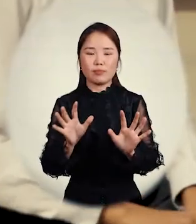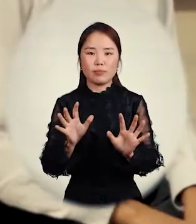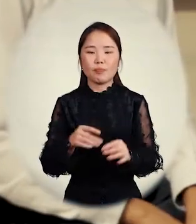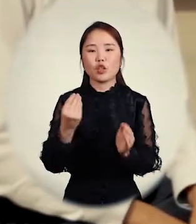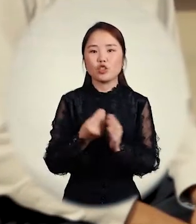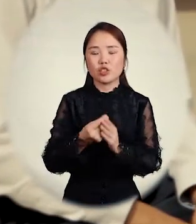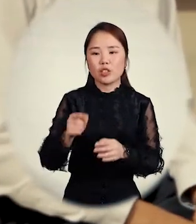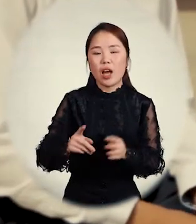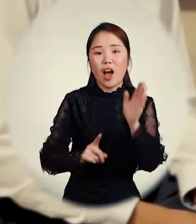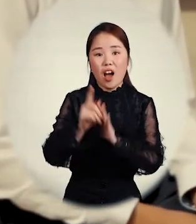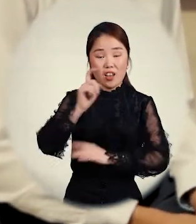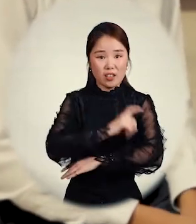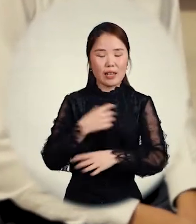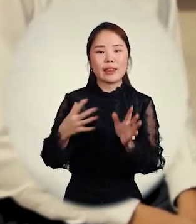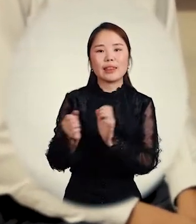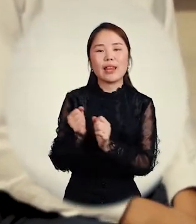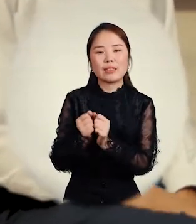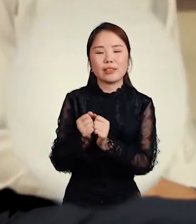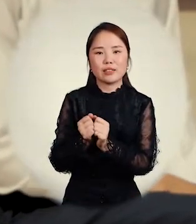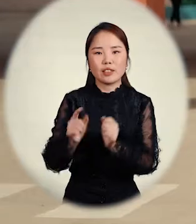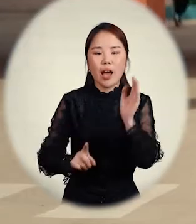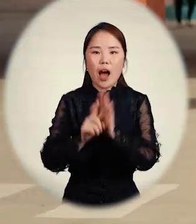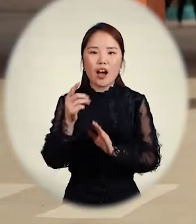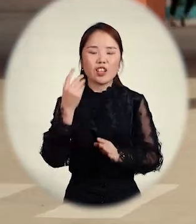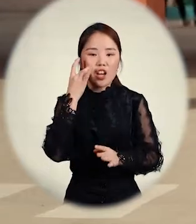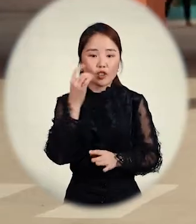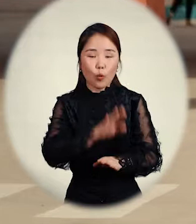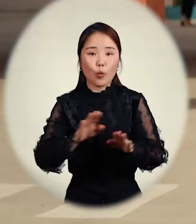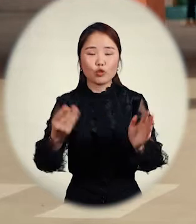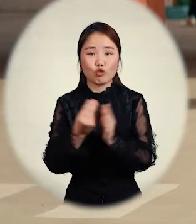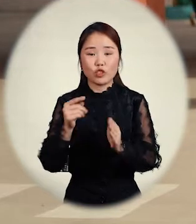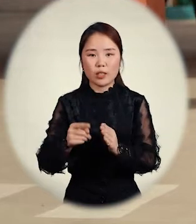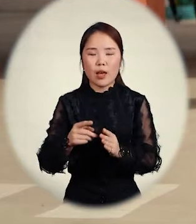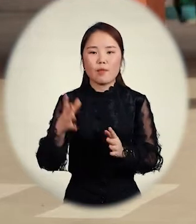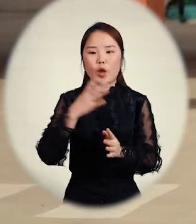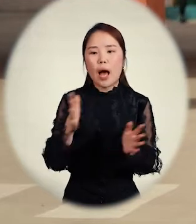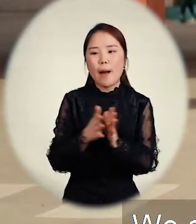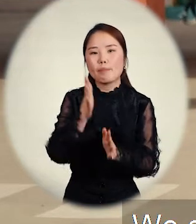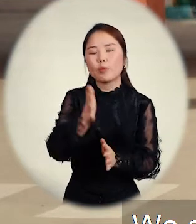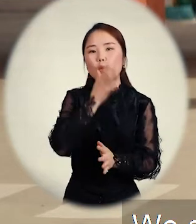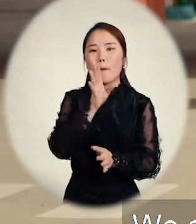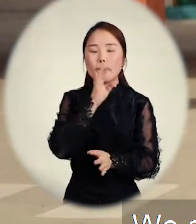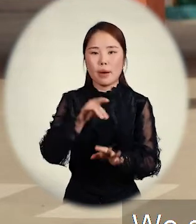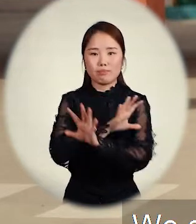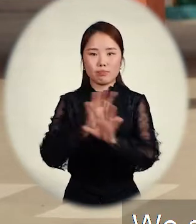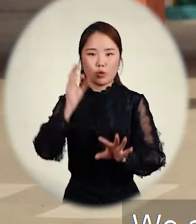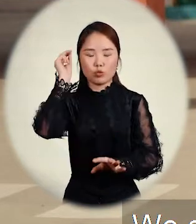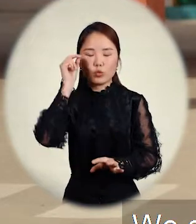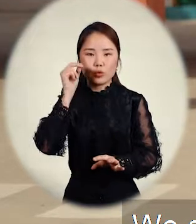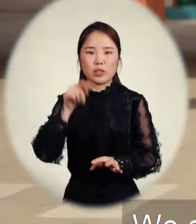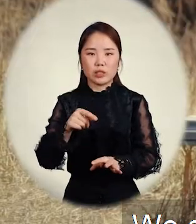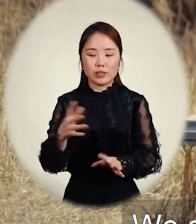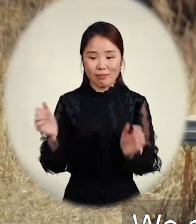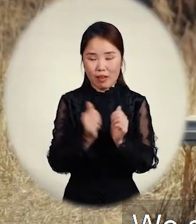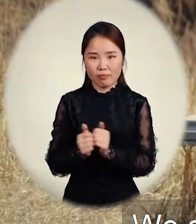3 дугаар хоолой гэдэг нь шүү дээ. Тэгээд гол хоолой дээр дандаа эрэгтэй хүмүүс. Тэгээд тэрэн дээр би бинтэйгээ дууд уучих та өдөр бүр танилцаад. Тэгээд л